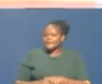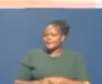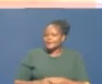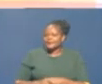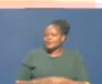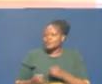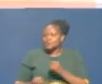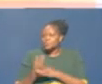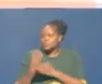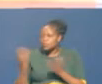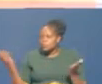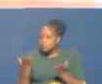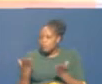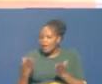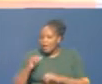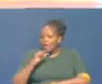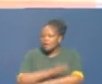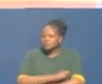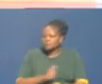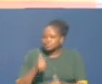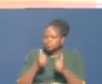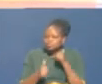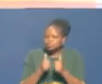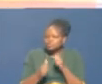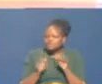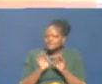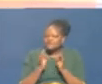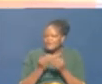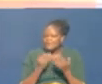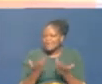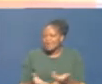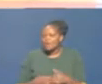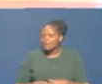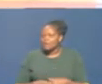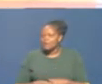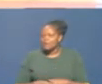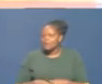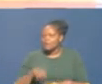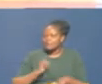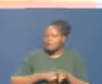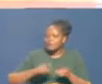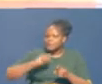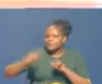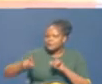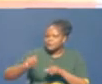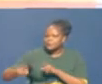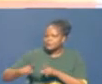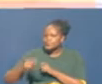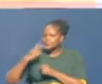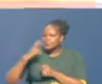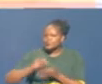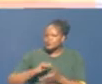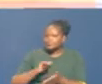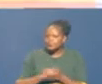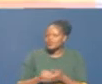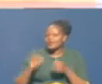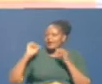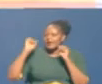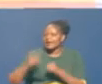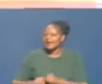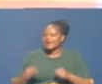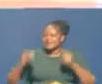wapi? Alienda shule aje? Familia iko aje? Ukiuliza maswali kama haya, utapata kuwa utaweza kuchagua